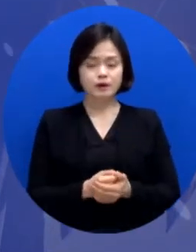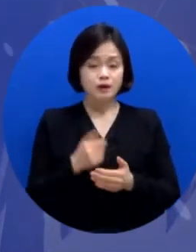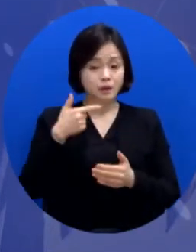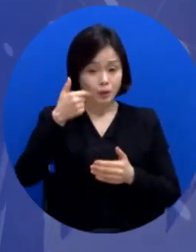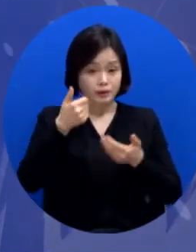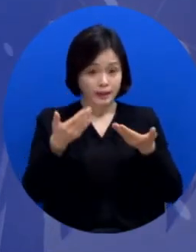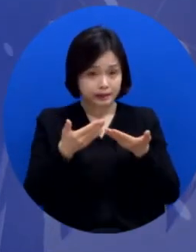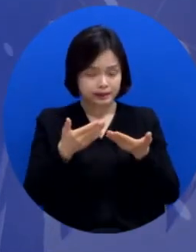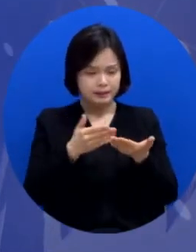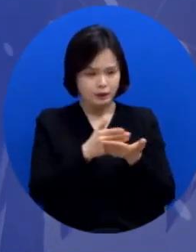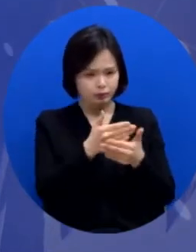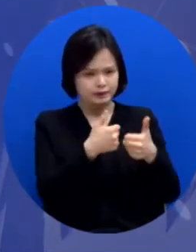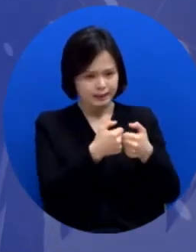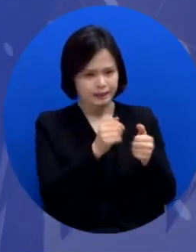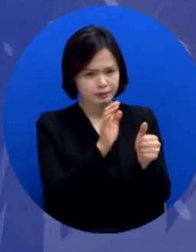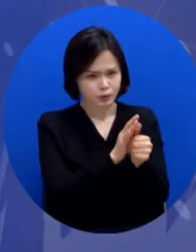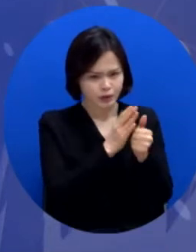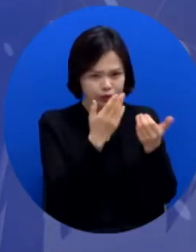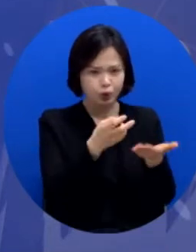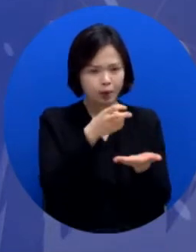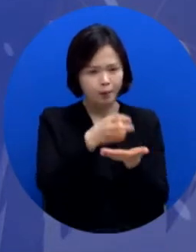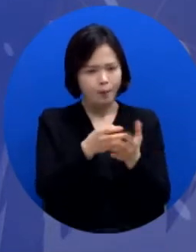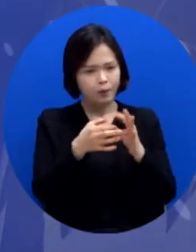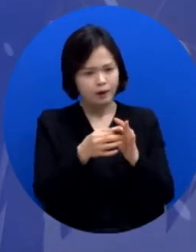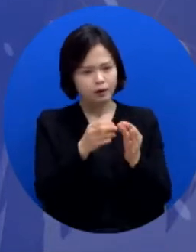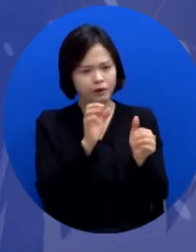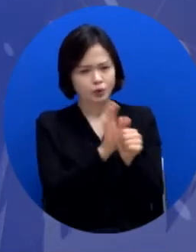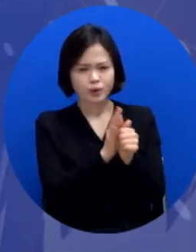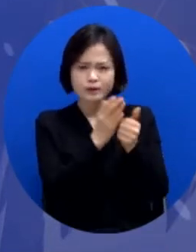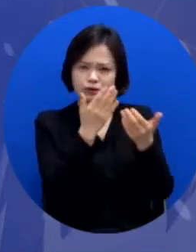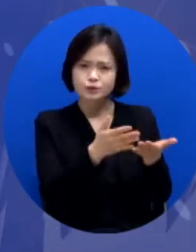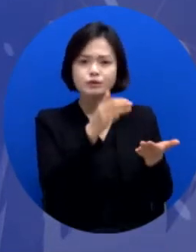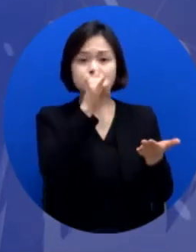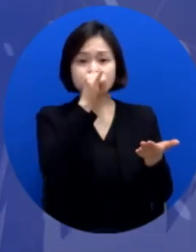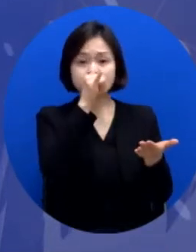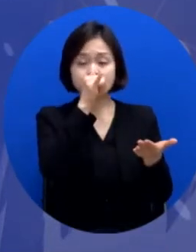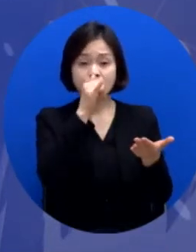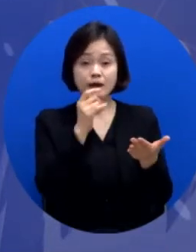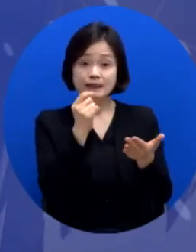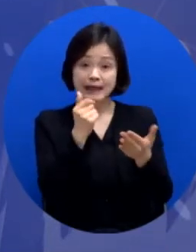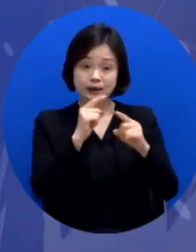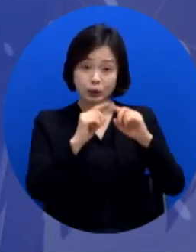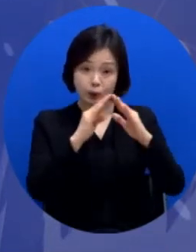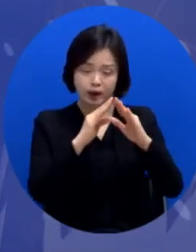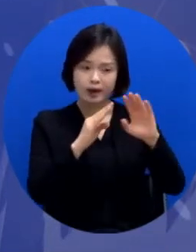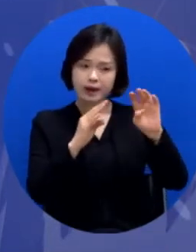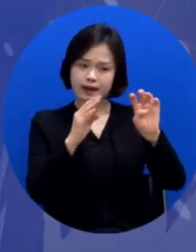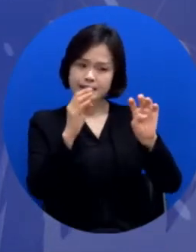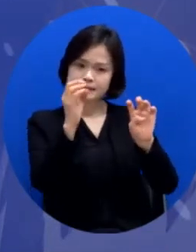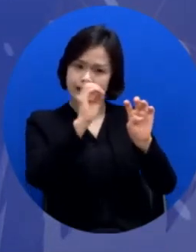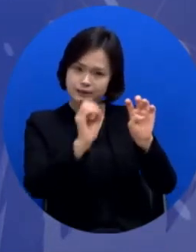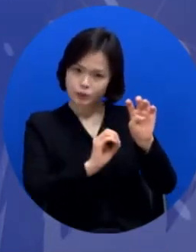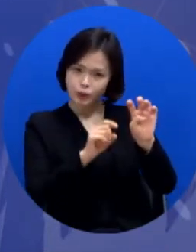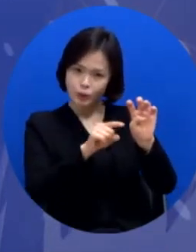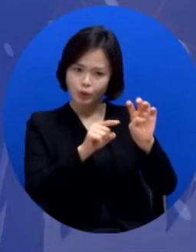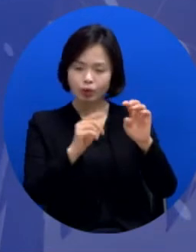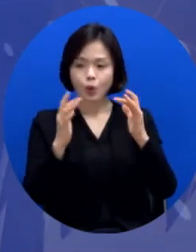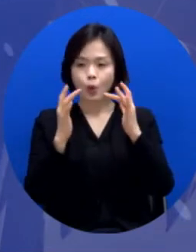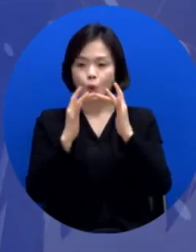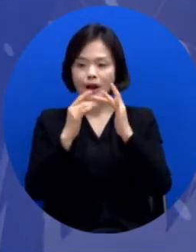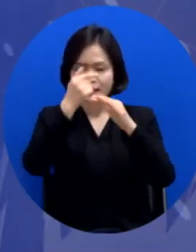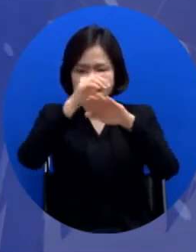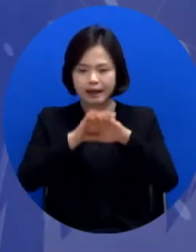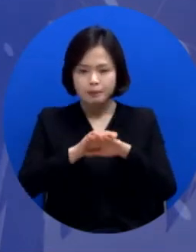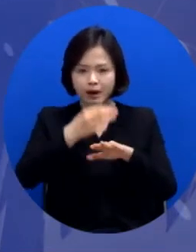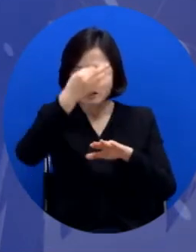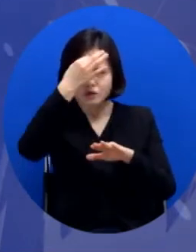지원 팀을 운영을 하고 있습니다 최근에 조사에서 작은 교회의 40% 가 온라인 예배를 아이들이 지 못했다 고 했는데 그래서 2월